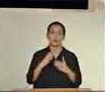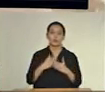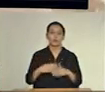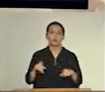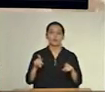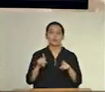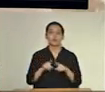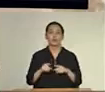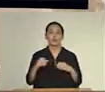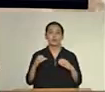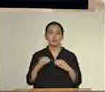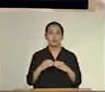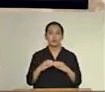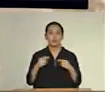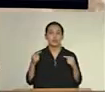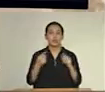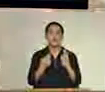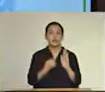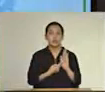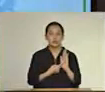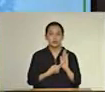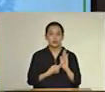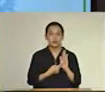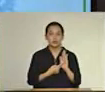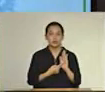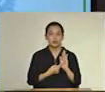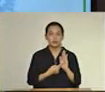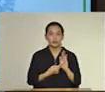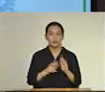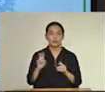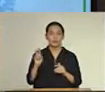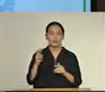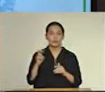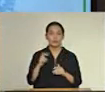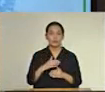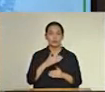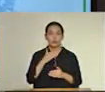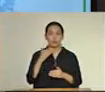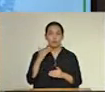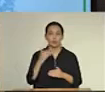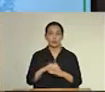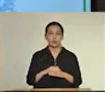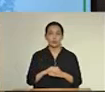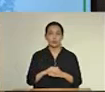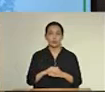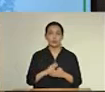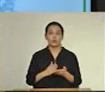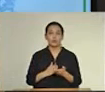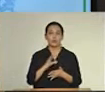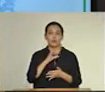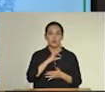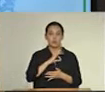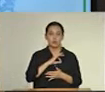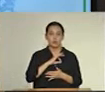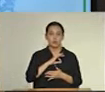shu bo'limlardagi aniq dalillar asosan, demak, biologiyadagi ilmiy tadqiqot usullaridan foydalangan